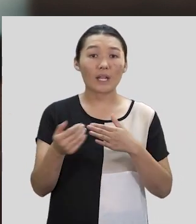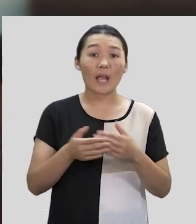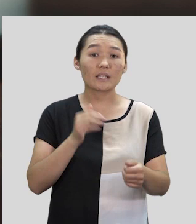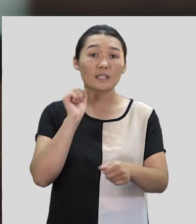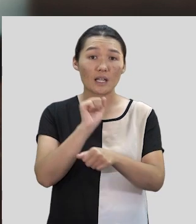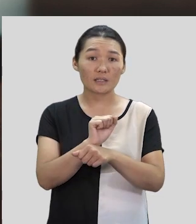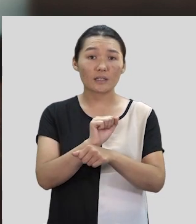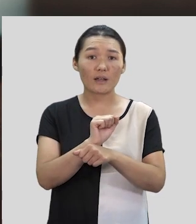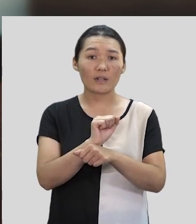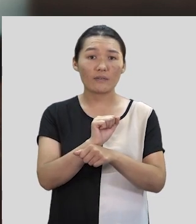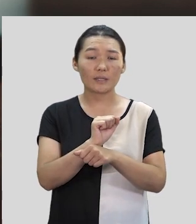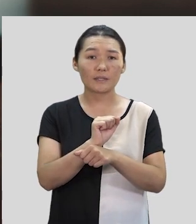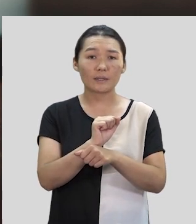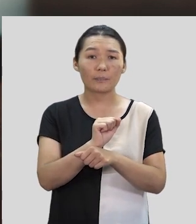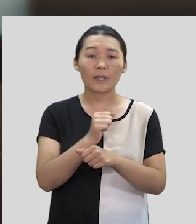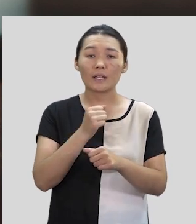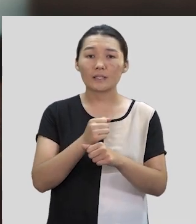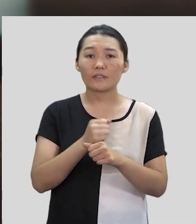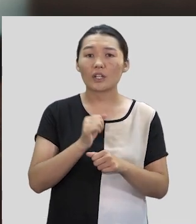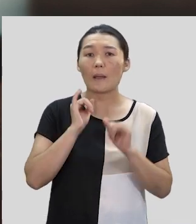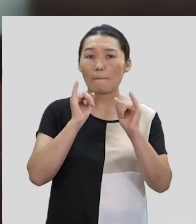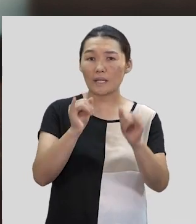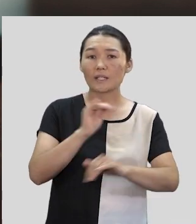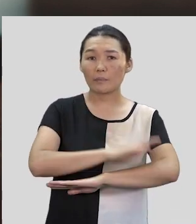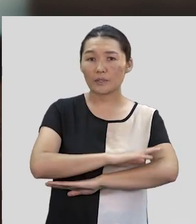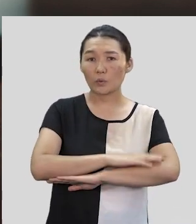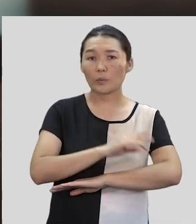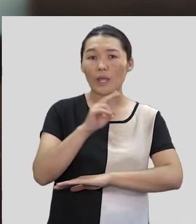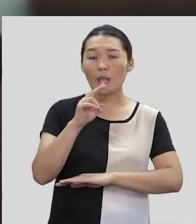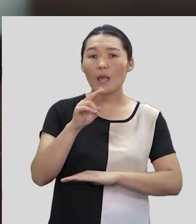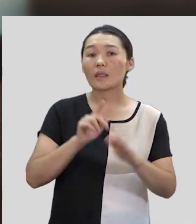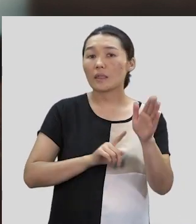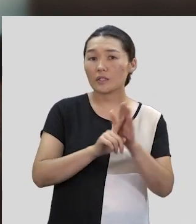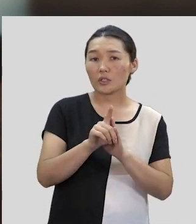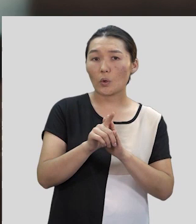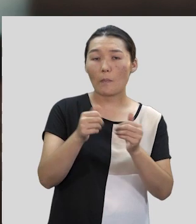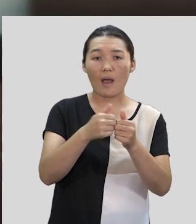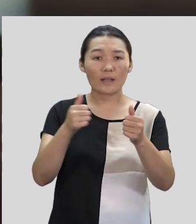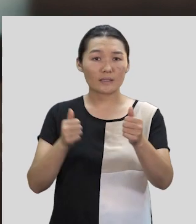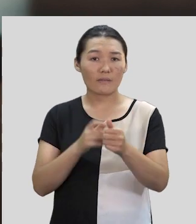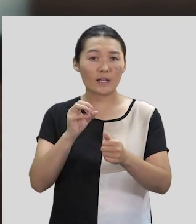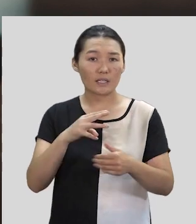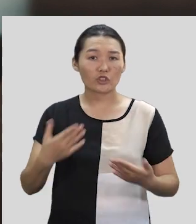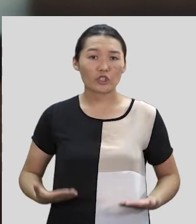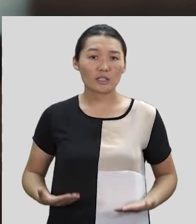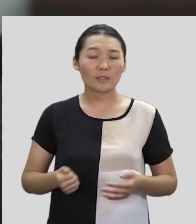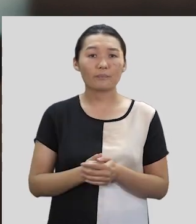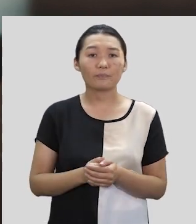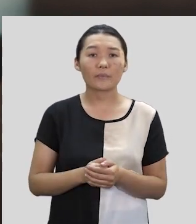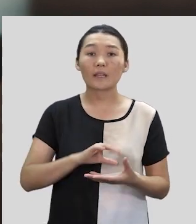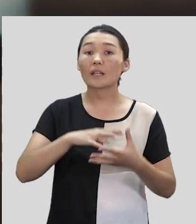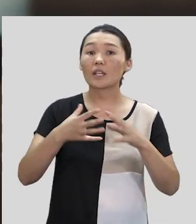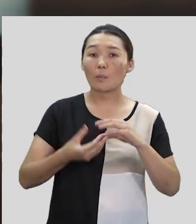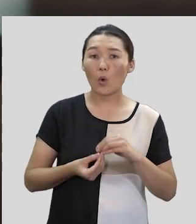останавливаемся совершая плохие поступки то начнем отставать от жизни таким